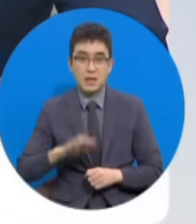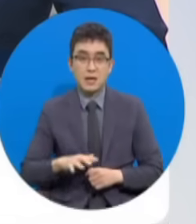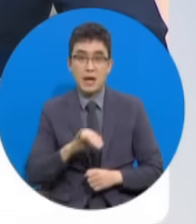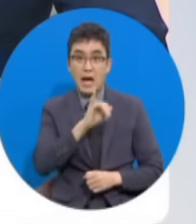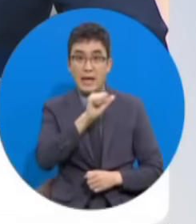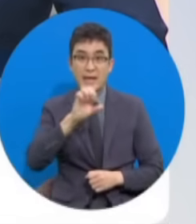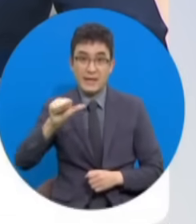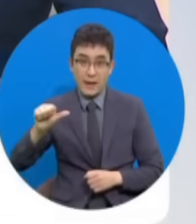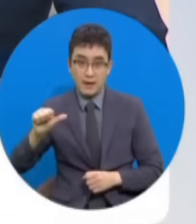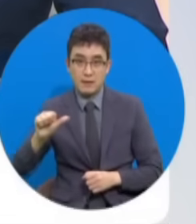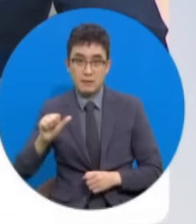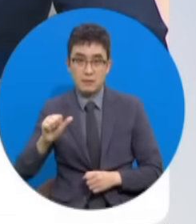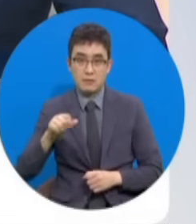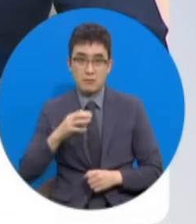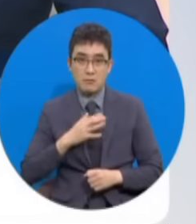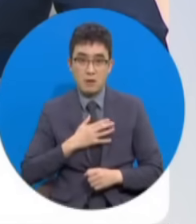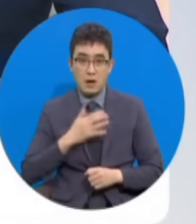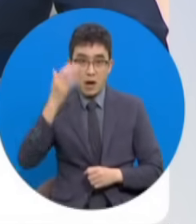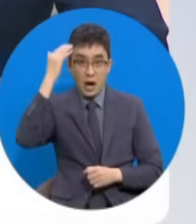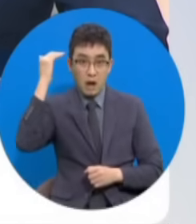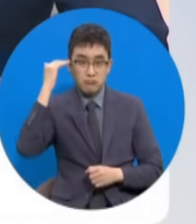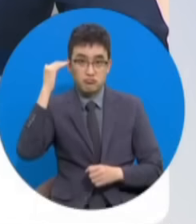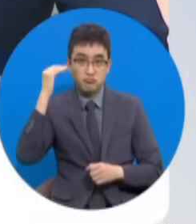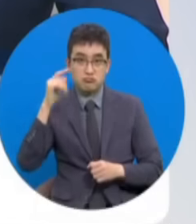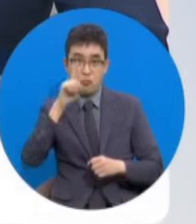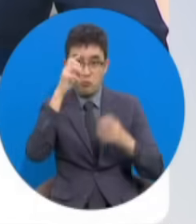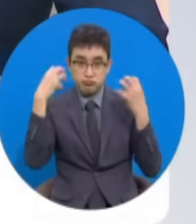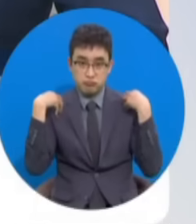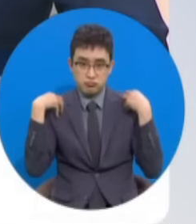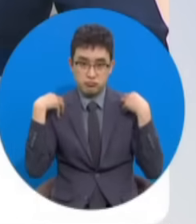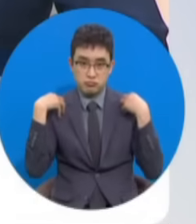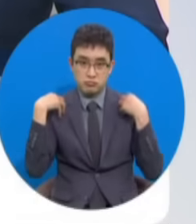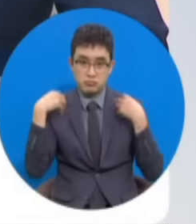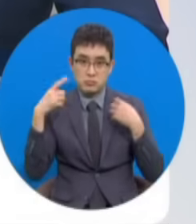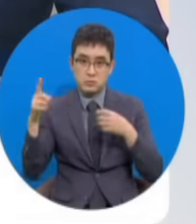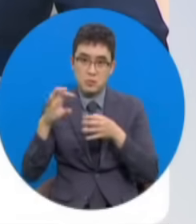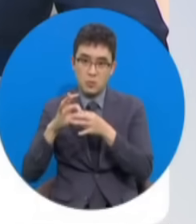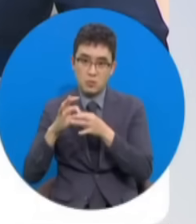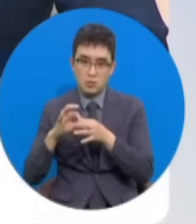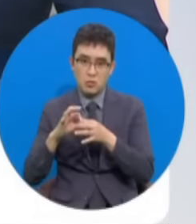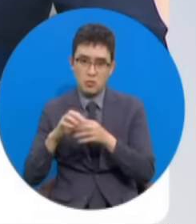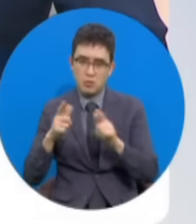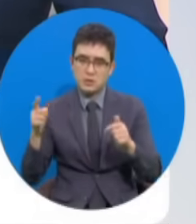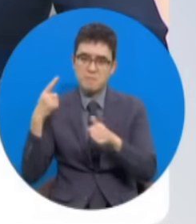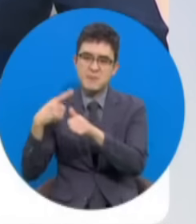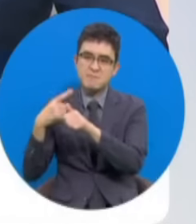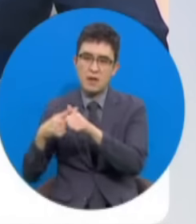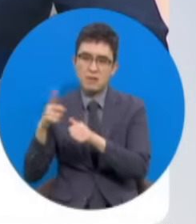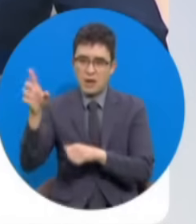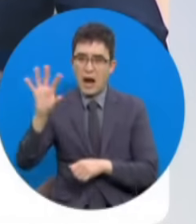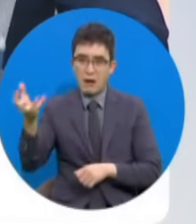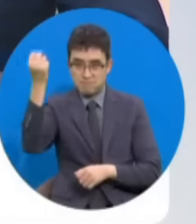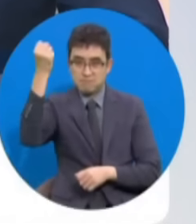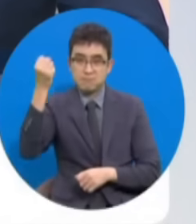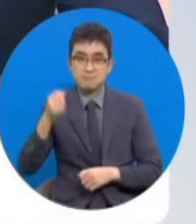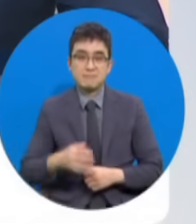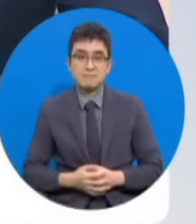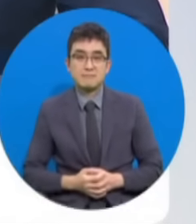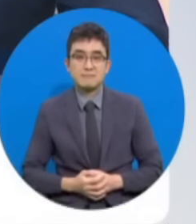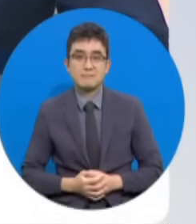우리 정부에게 했던 행동들을 보면은 사실 뭐 비판을 받을 수 있는 명분은 충분히 주었다라고 생각을 합니다.